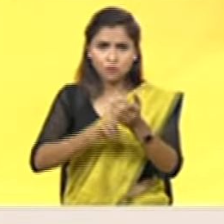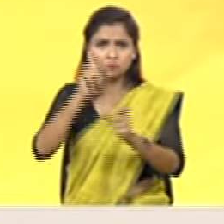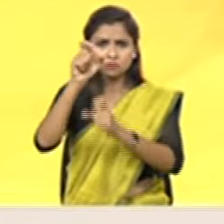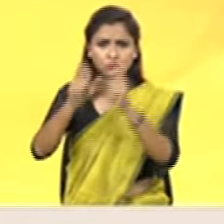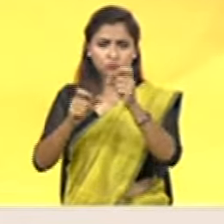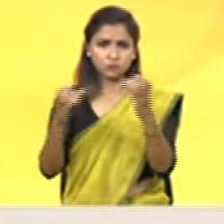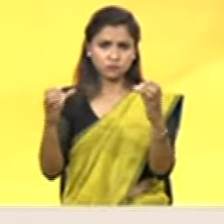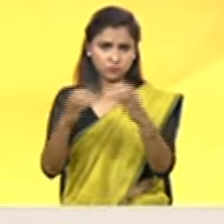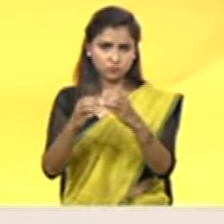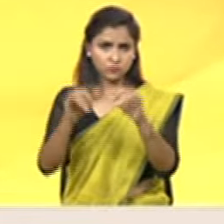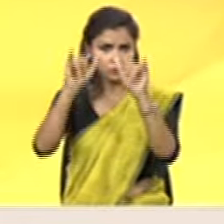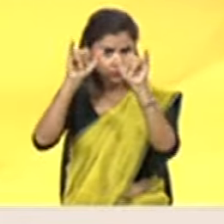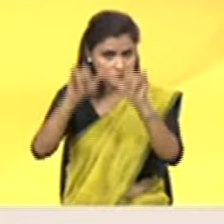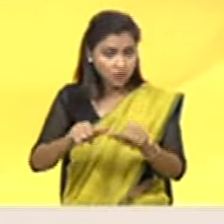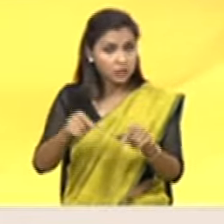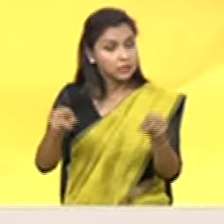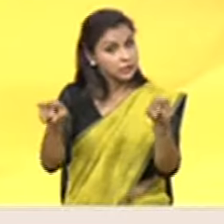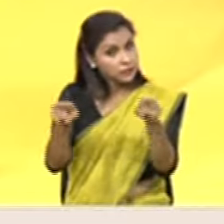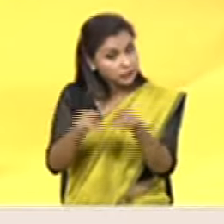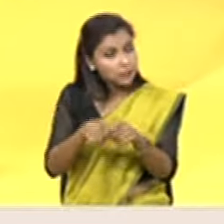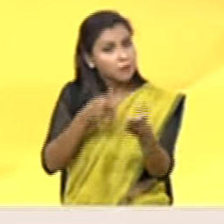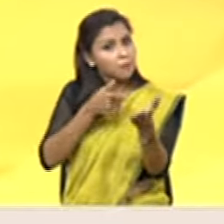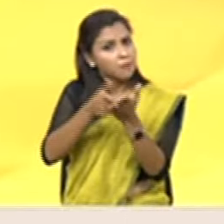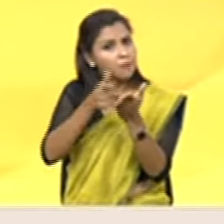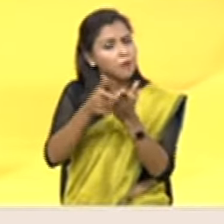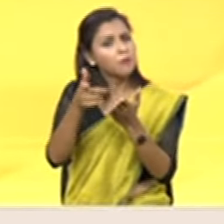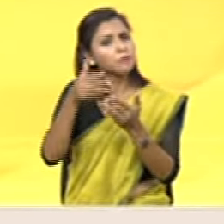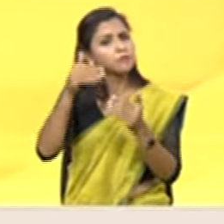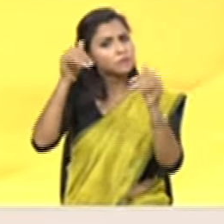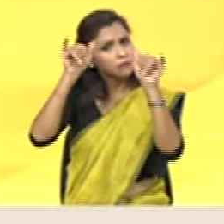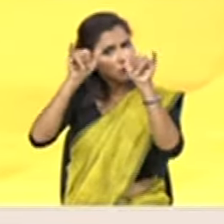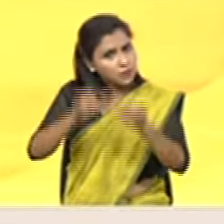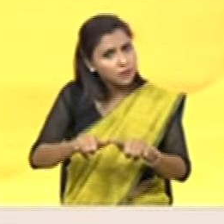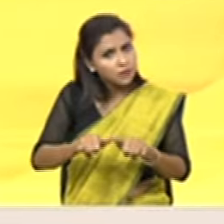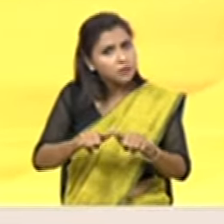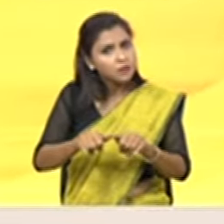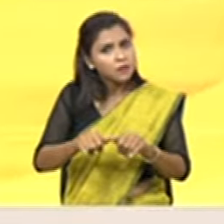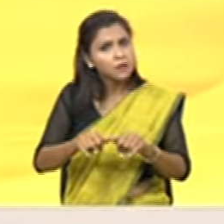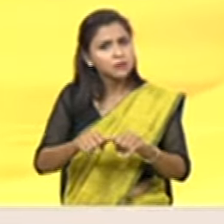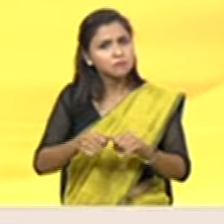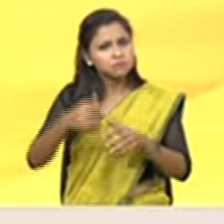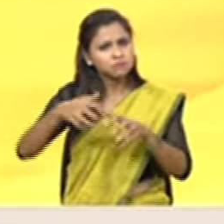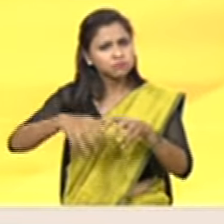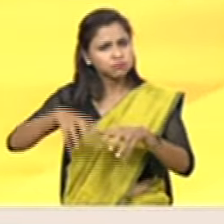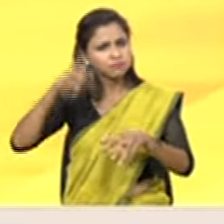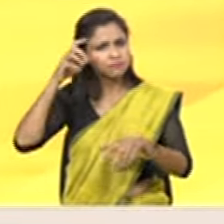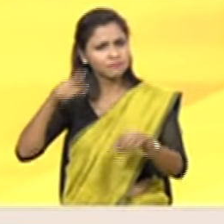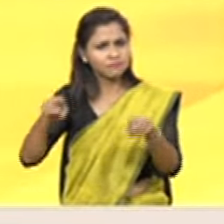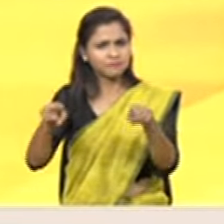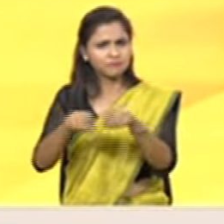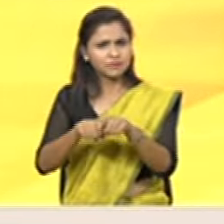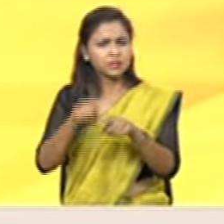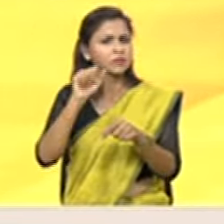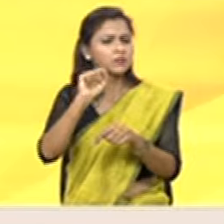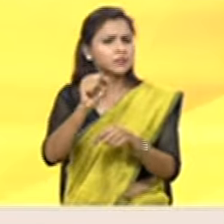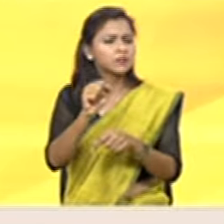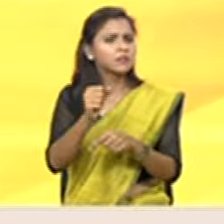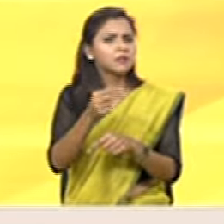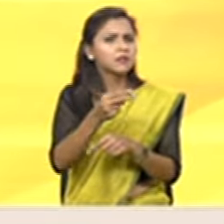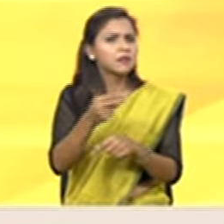हैं और इसी गांव में रहते हैं लक गिबन जिन्हें